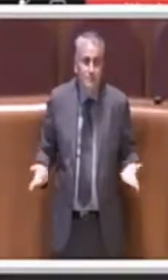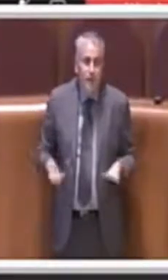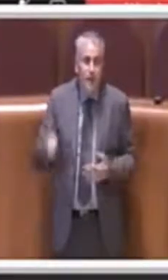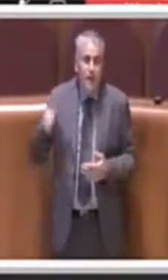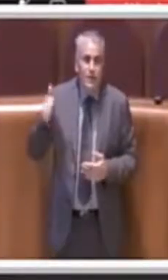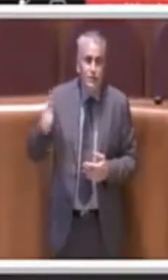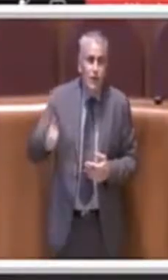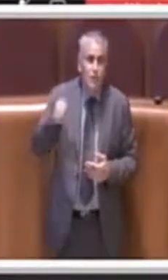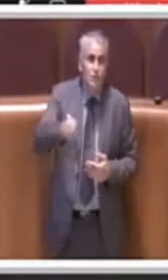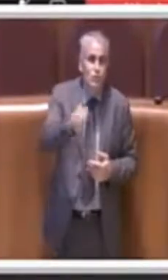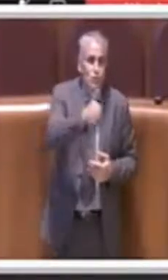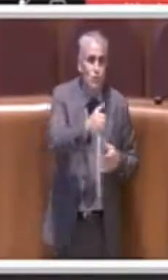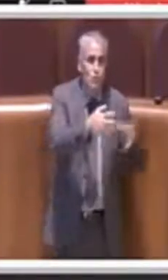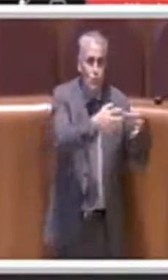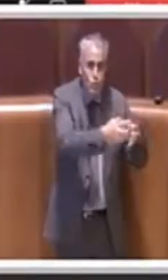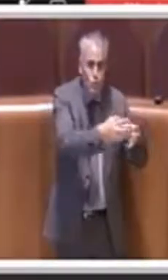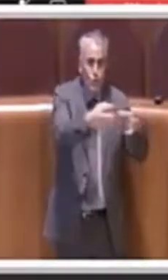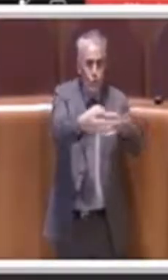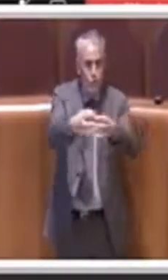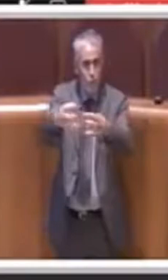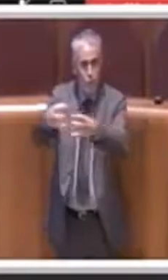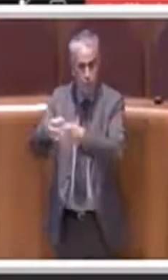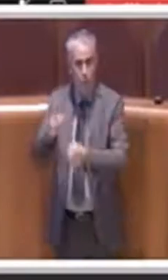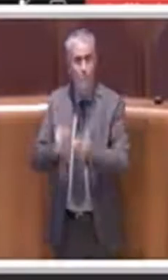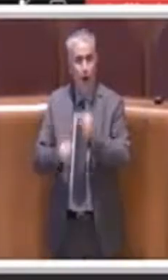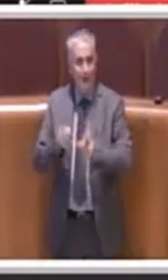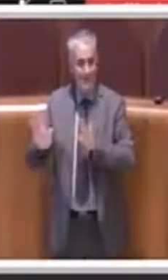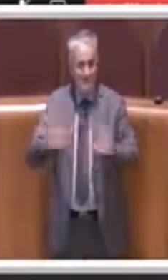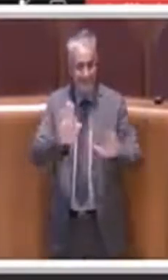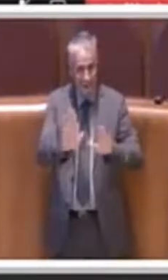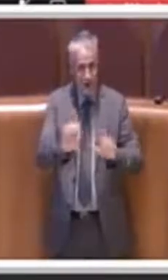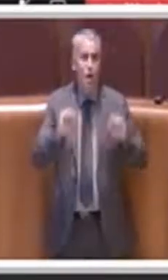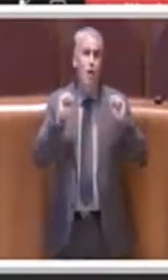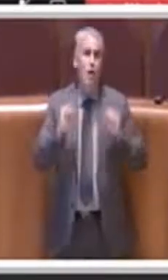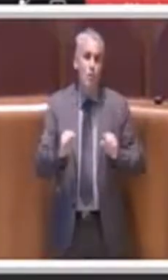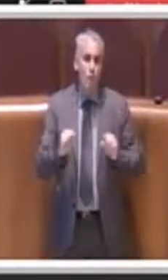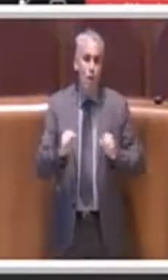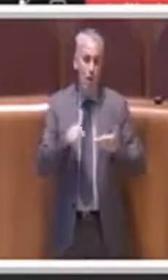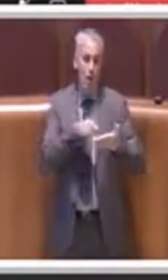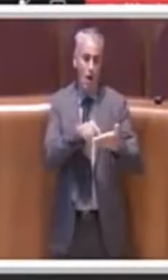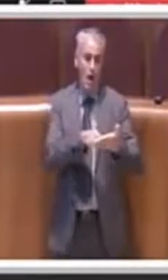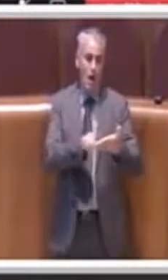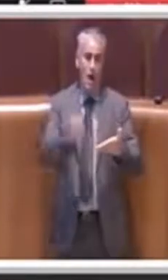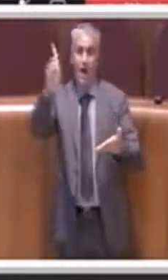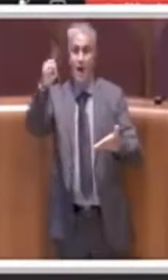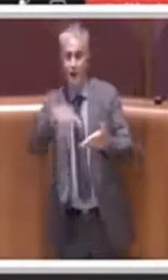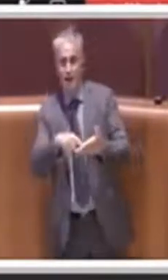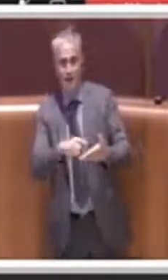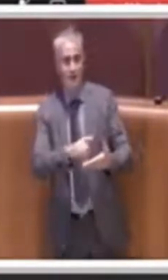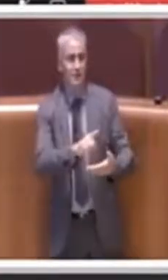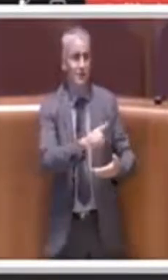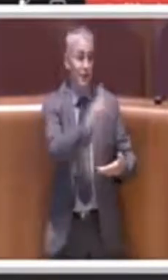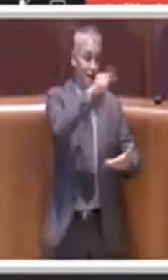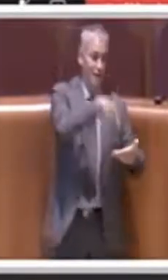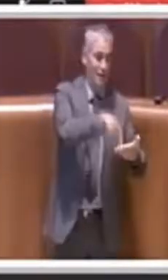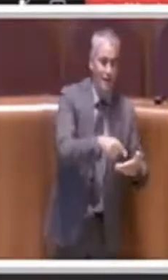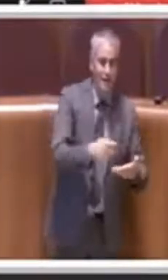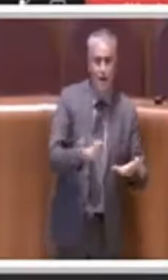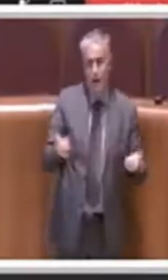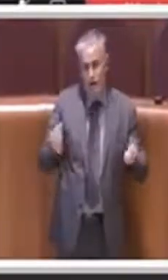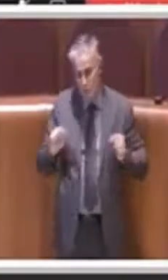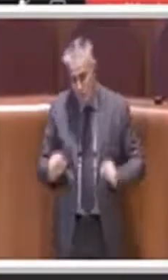ciascuna forza politica può, come dire, entrare un po' nel merito di una singola voce di bilancio piuttosto che un'altra e dire no, a nostro